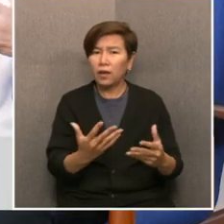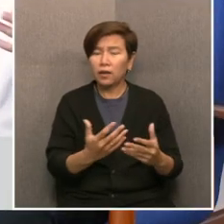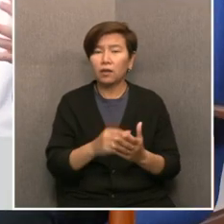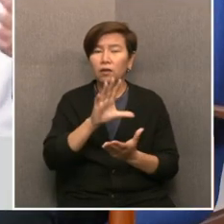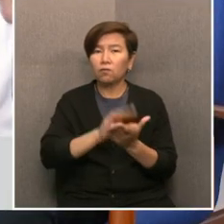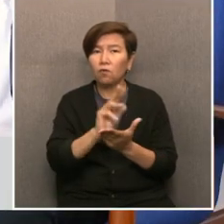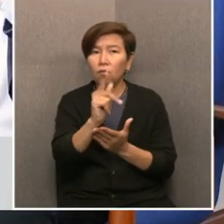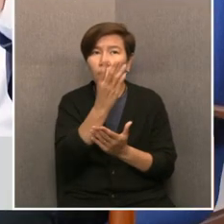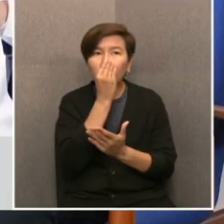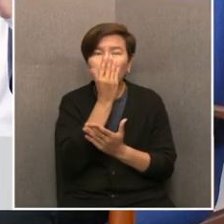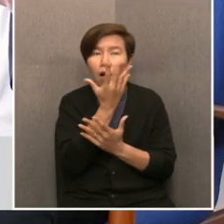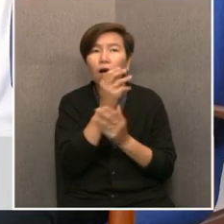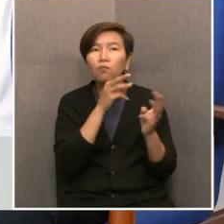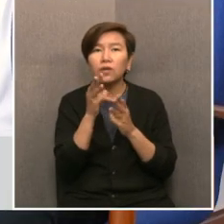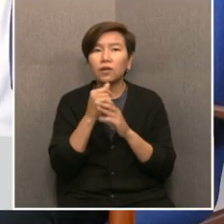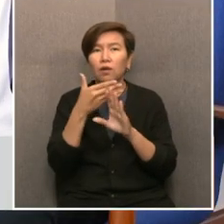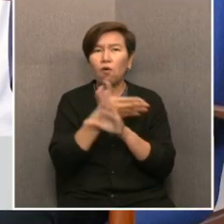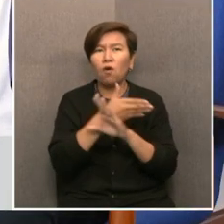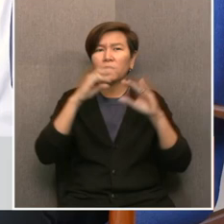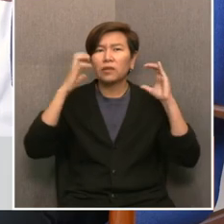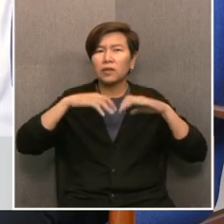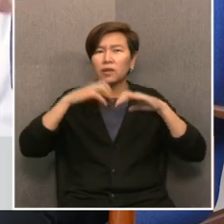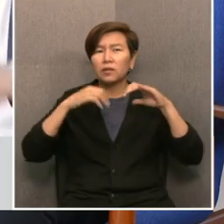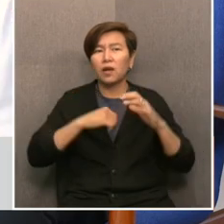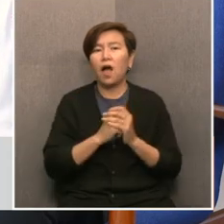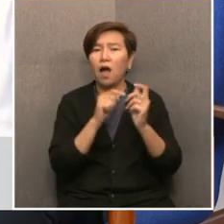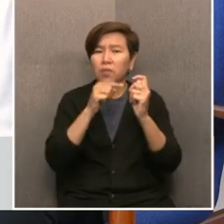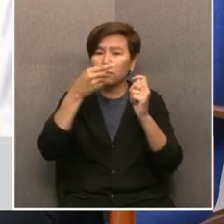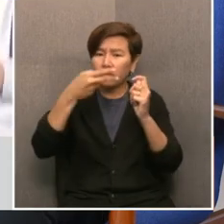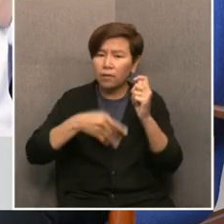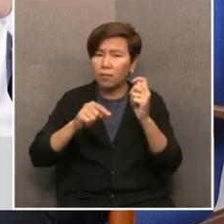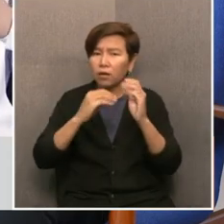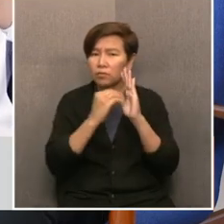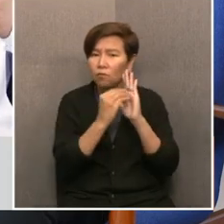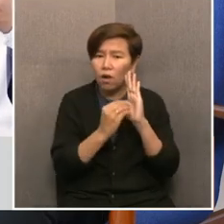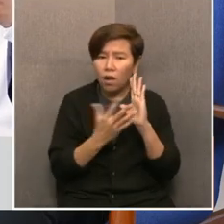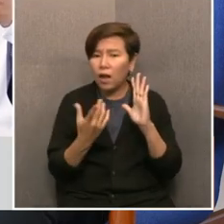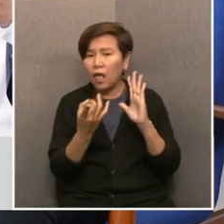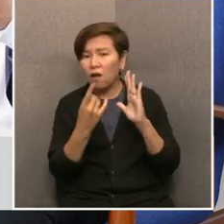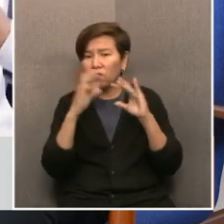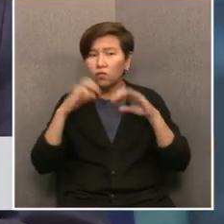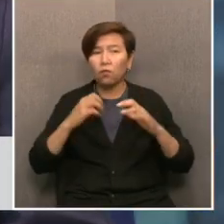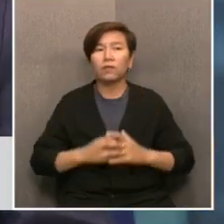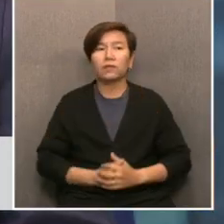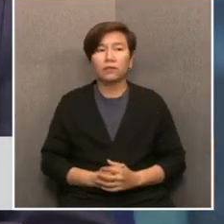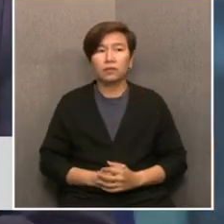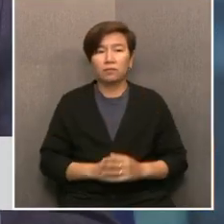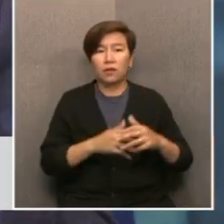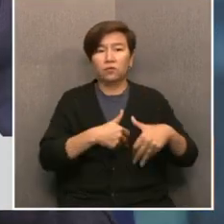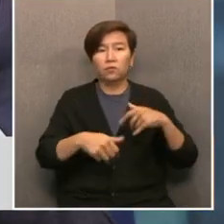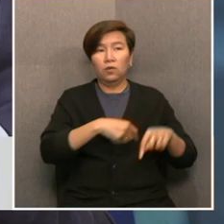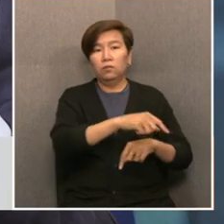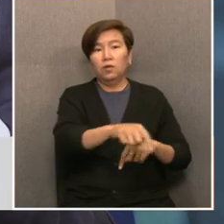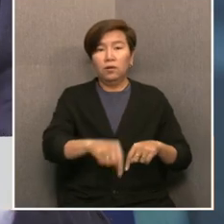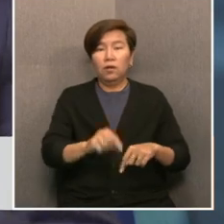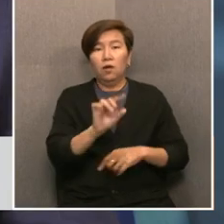งานพยายามเตือนนะครับว่าเดี๋ยวฝนจะตกหนักนะในพื้นที่อำเภอนี้จังหวัดนี้แต่สมมติว่าอำเภอนี้จังหวัดนี้มีอยู่100ชุมชนนะครับ